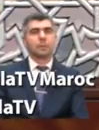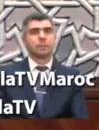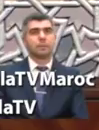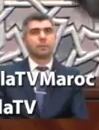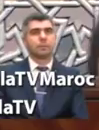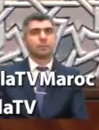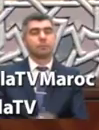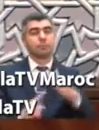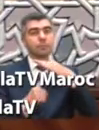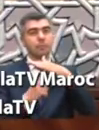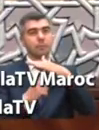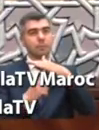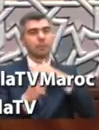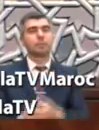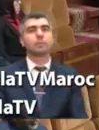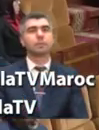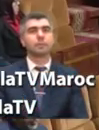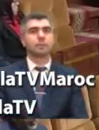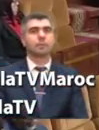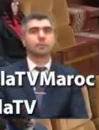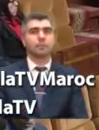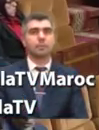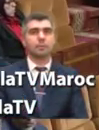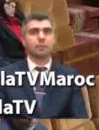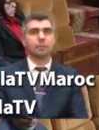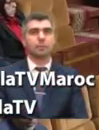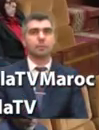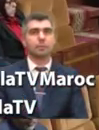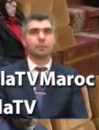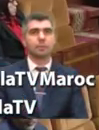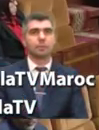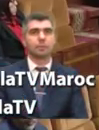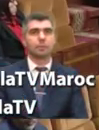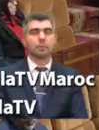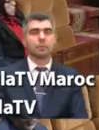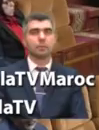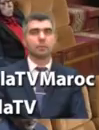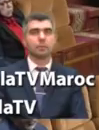تفضل سيد النائب. لا